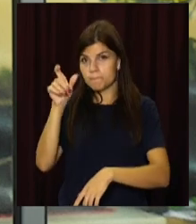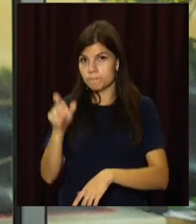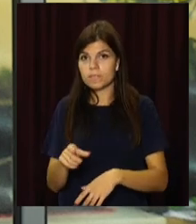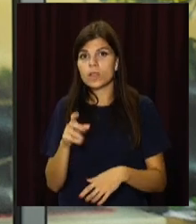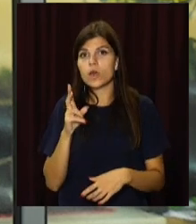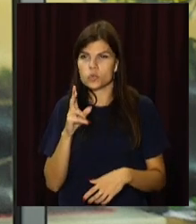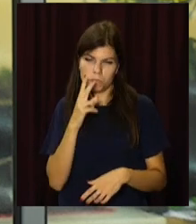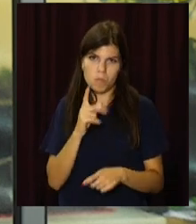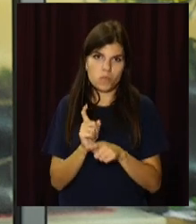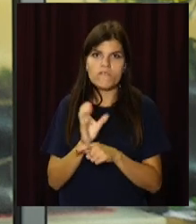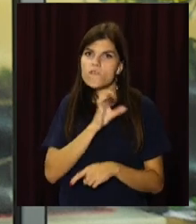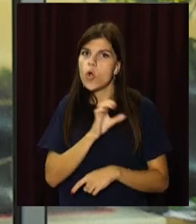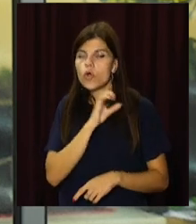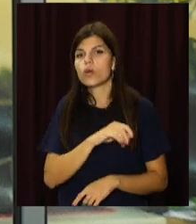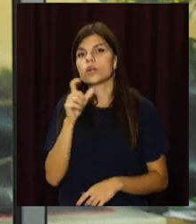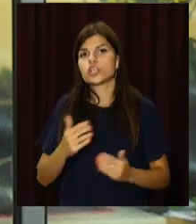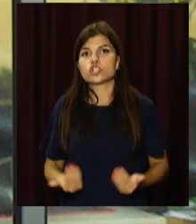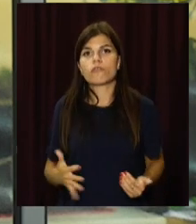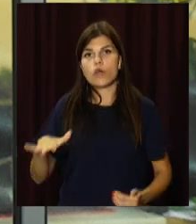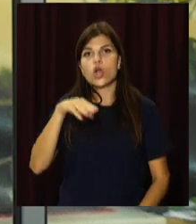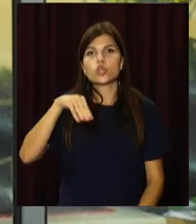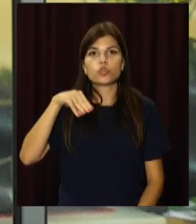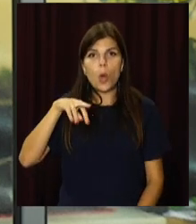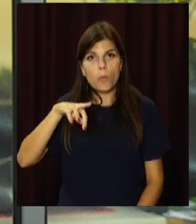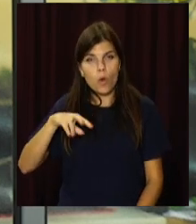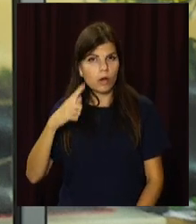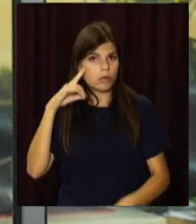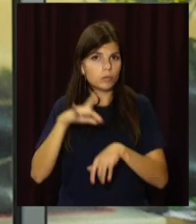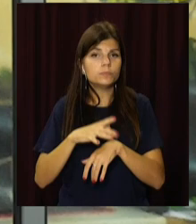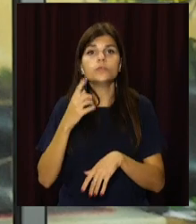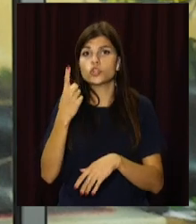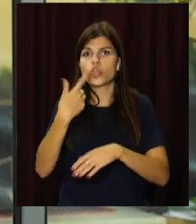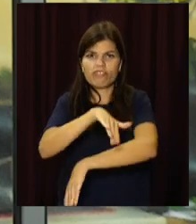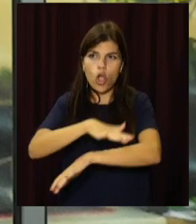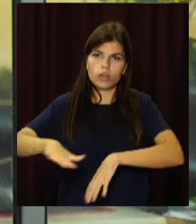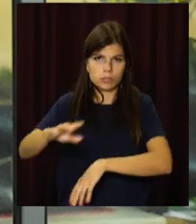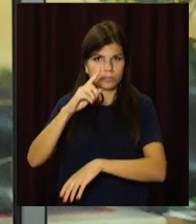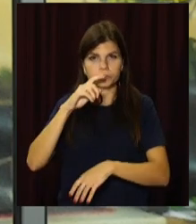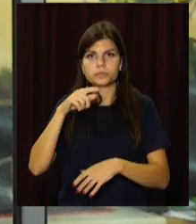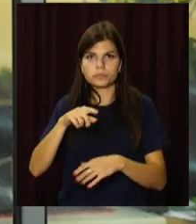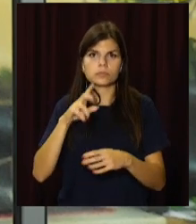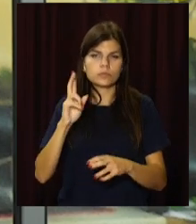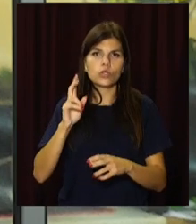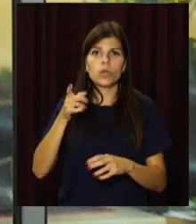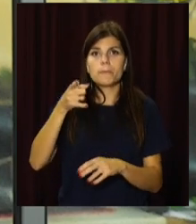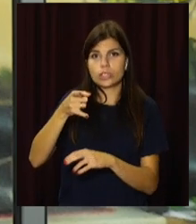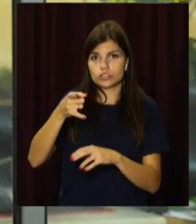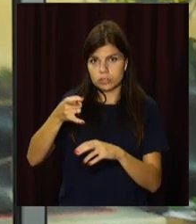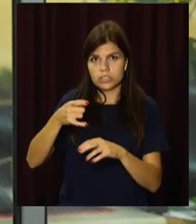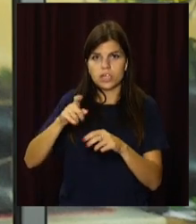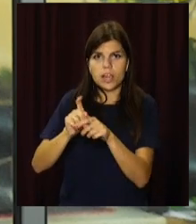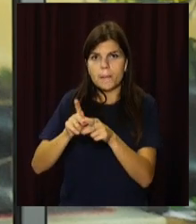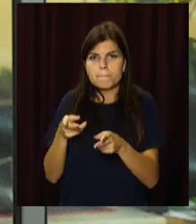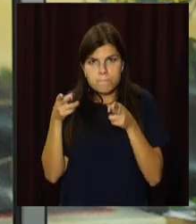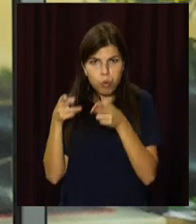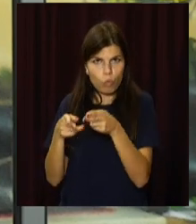крадія. Мешканці житлового масиву Тополя помітили, як в одному із дворів невідомий зламує припарковані авто та викрадає з